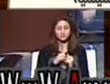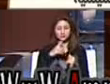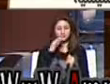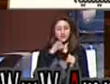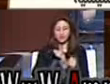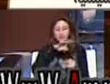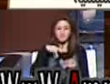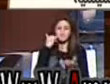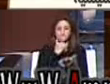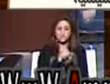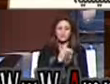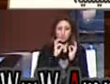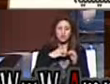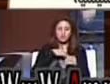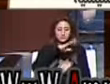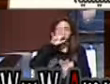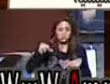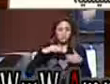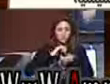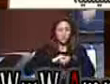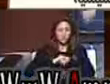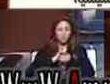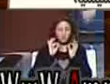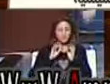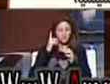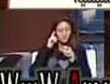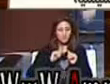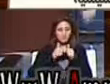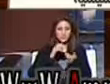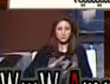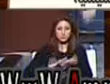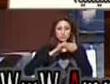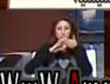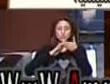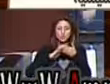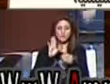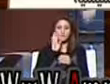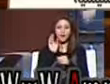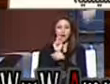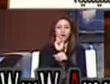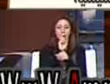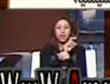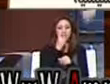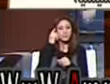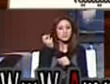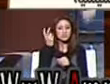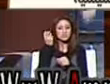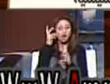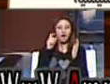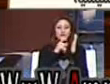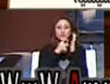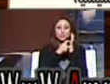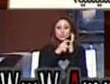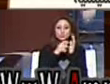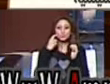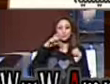ان احنا يكون في كيان بيجمعنا على اساس ان احنا نساعد في ان احنا ننشر الثقافه الدستوريه